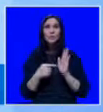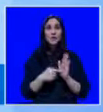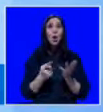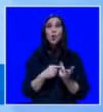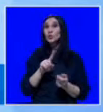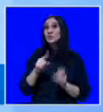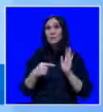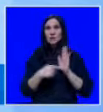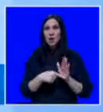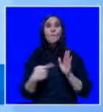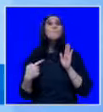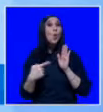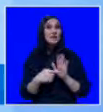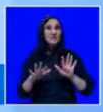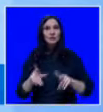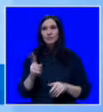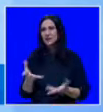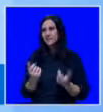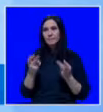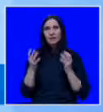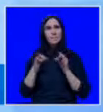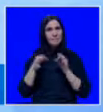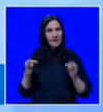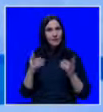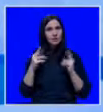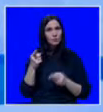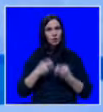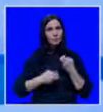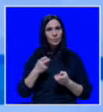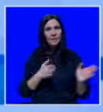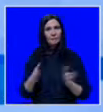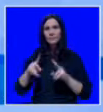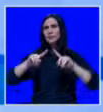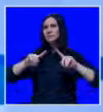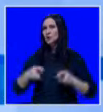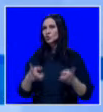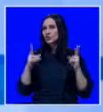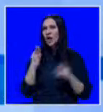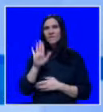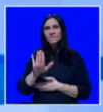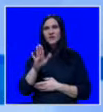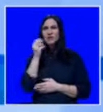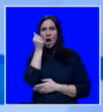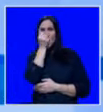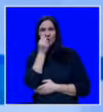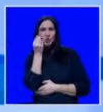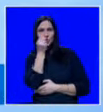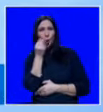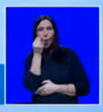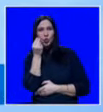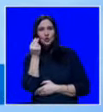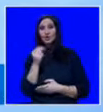показателни, показват нещо. И трябва да се вземат мерки, за да решим този проблем. Спешност в решенията. Вие сте изкушен от